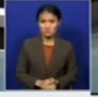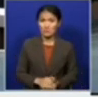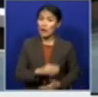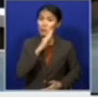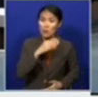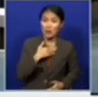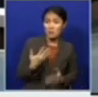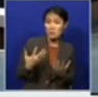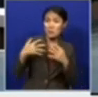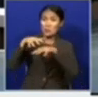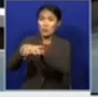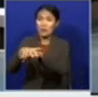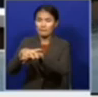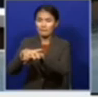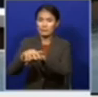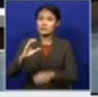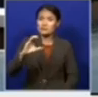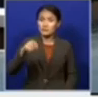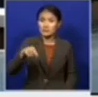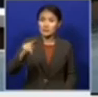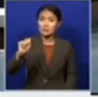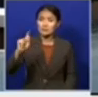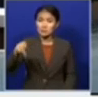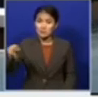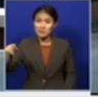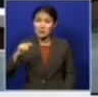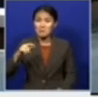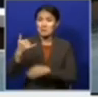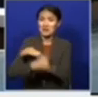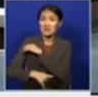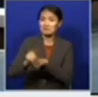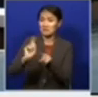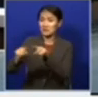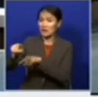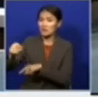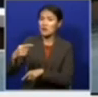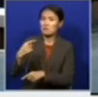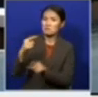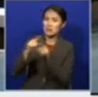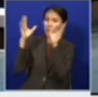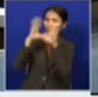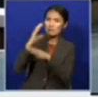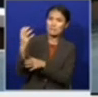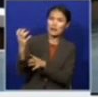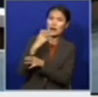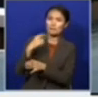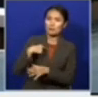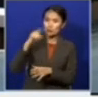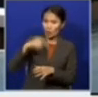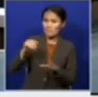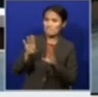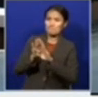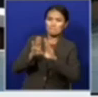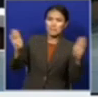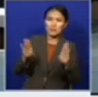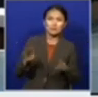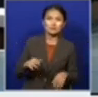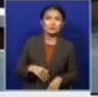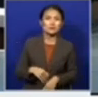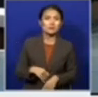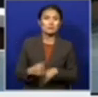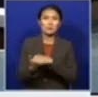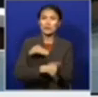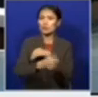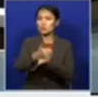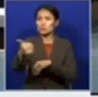รกิจรับส่งของที่ท่าเรือและอากาศยานการเงินประกันภัยและการธนาคารก็ไม่รอดค่ะไ